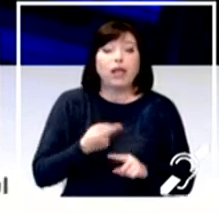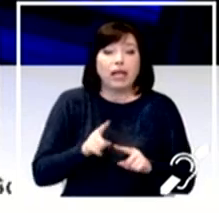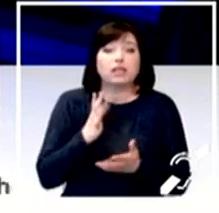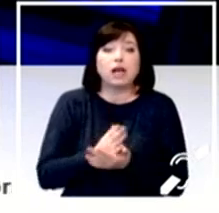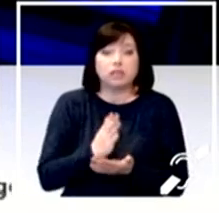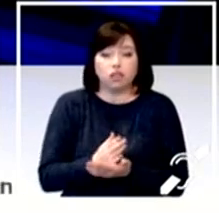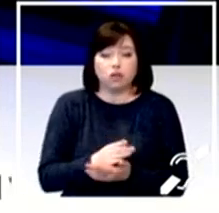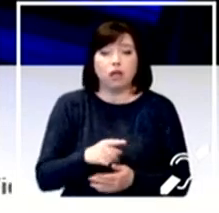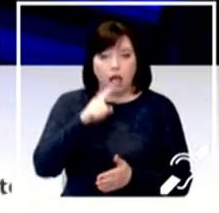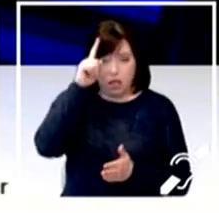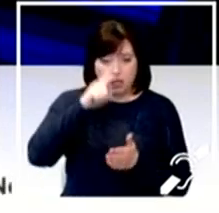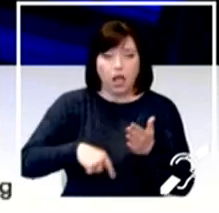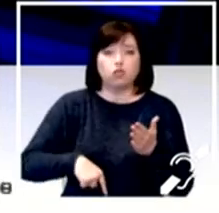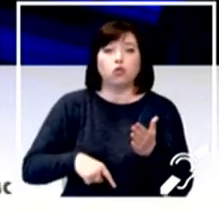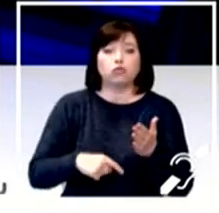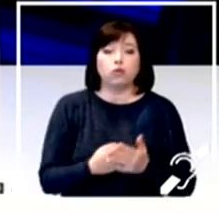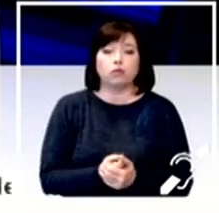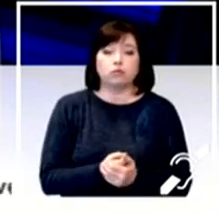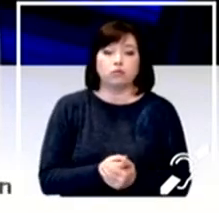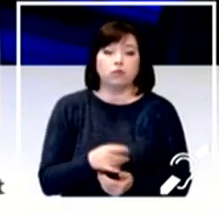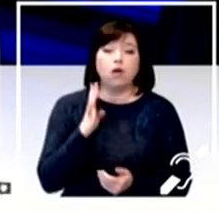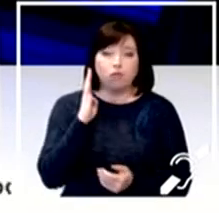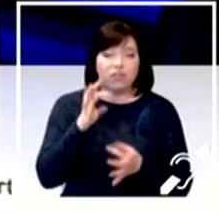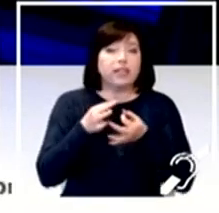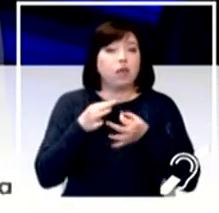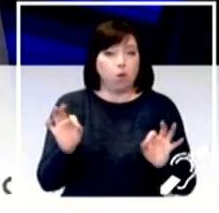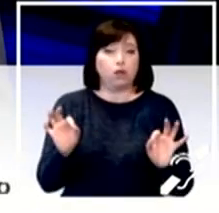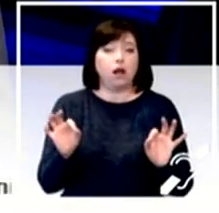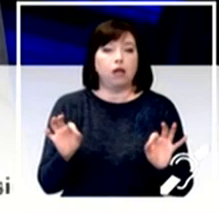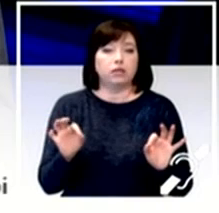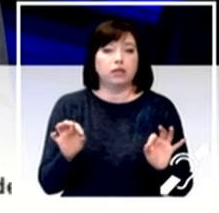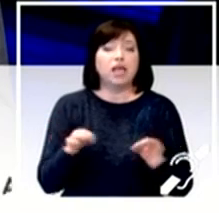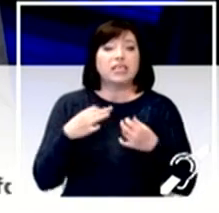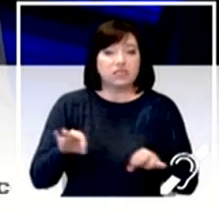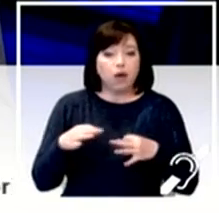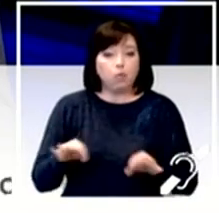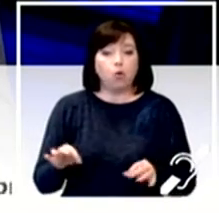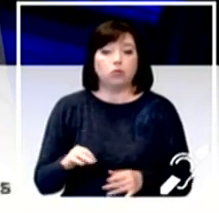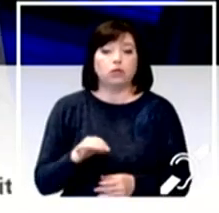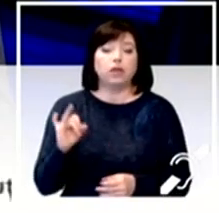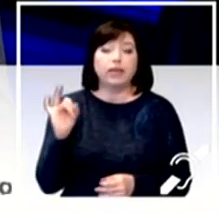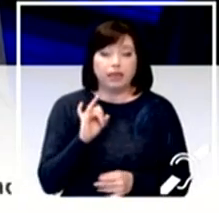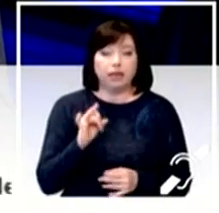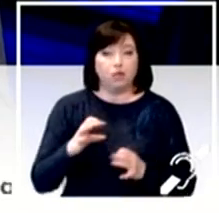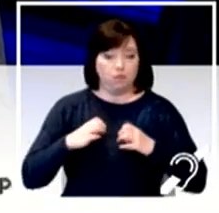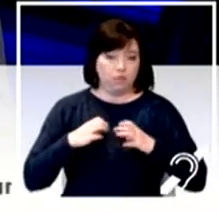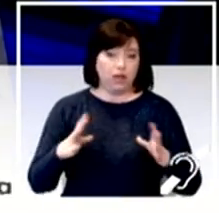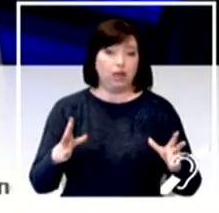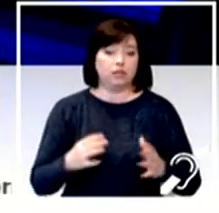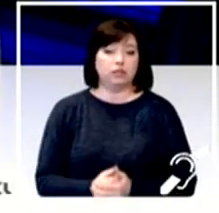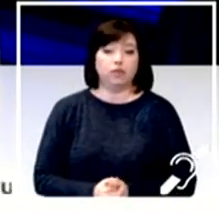înseamnă siguranță în democrație, în libertate și în